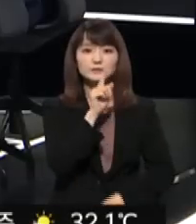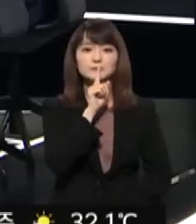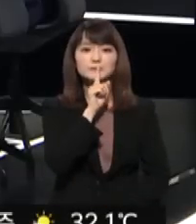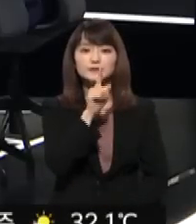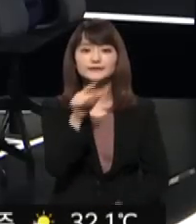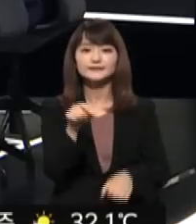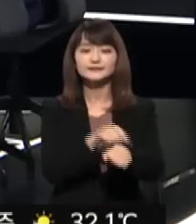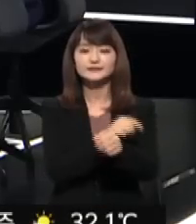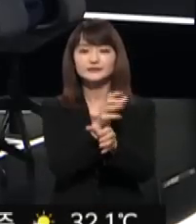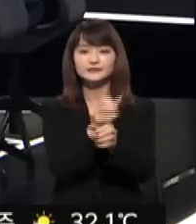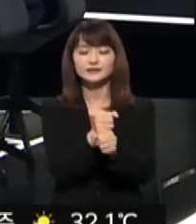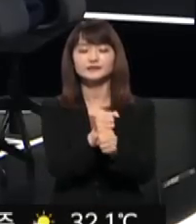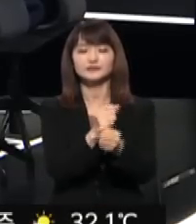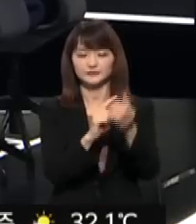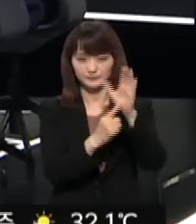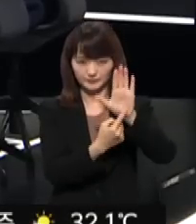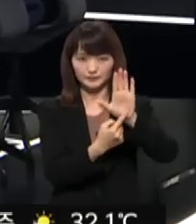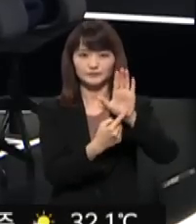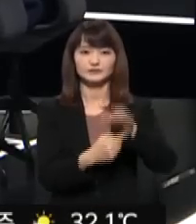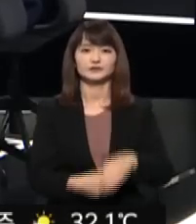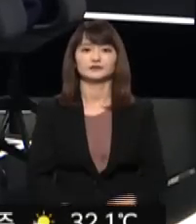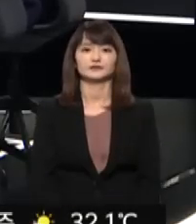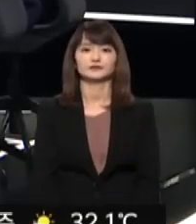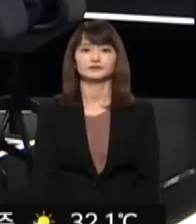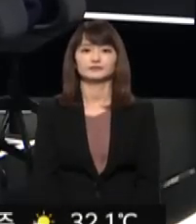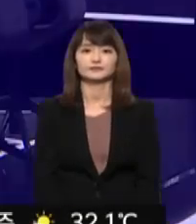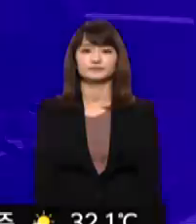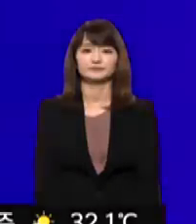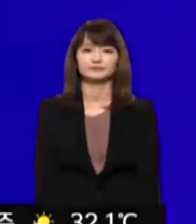했습니다 특정 시기를 얘기했는데요 직접 들어보겠습니다